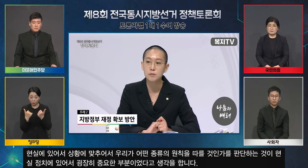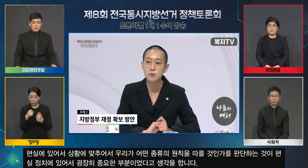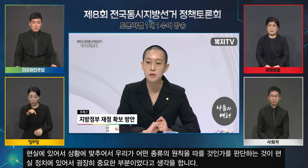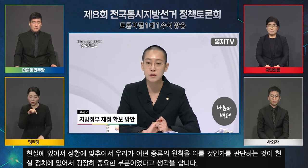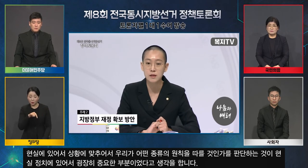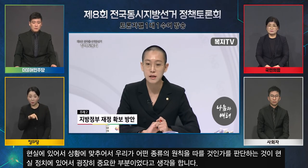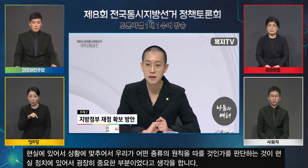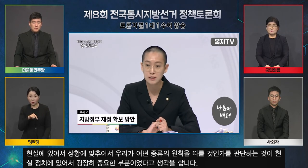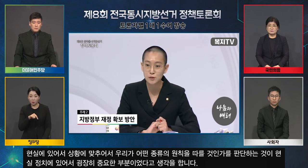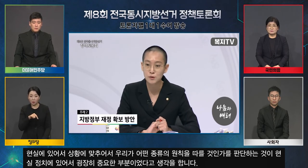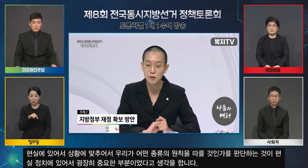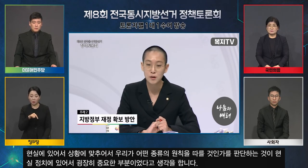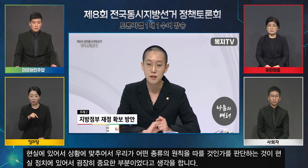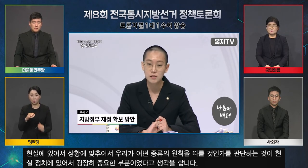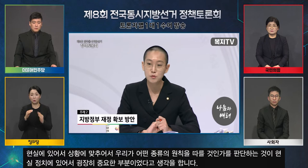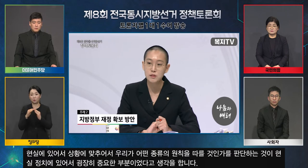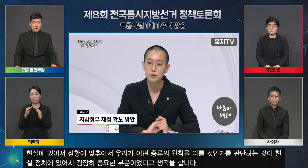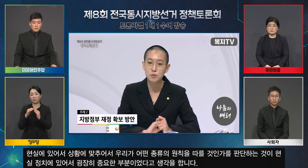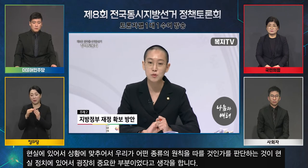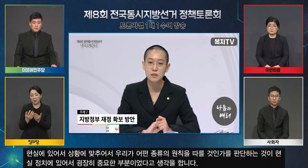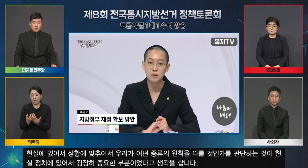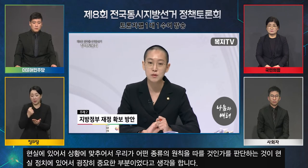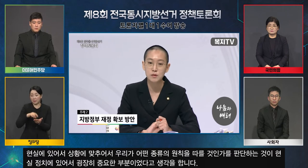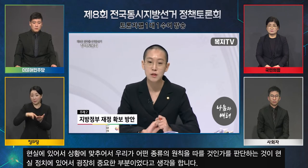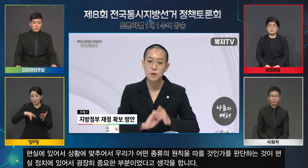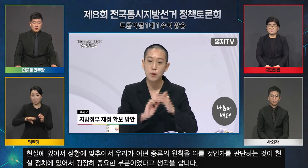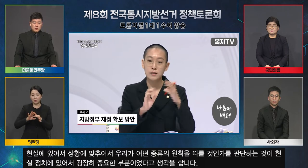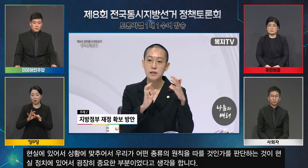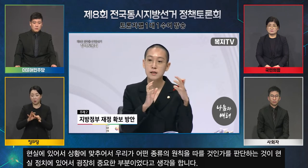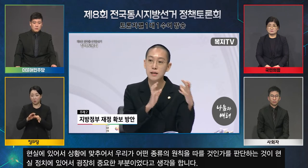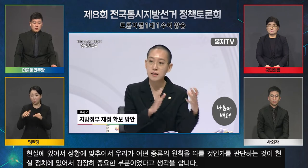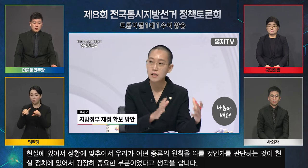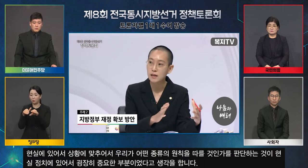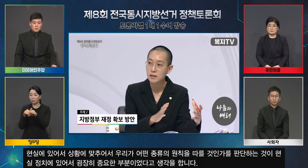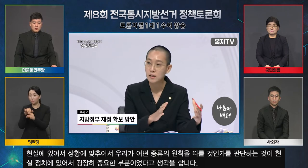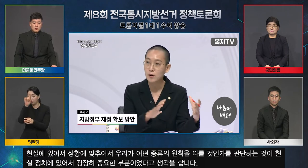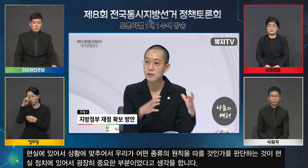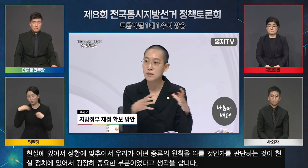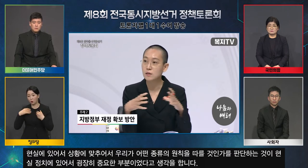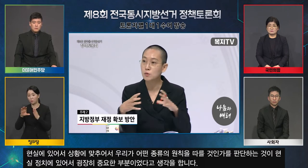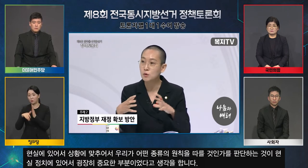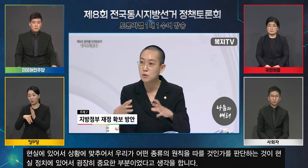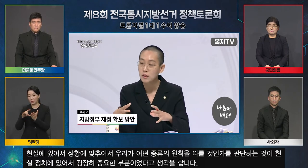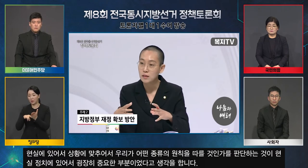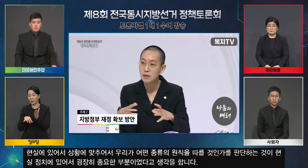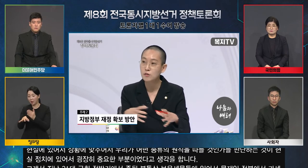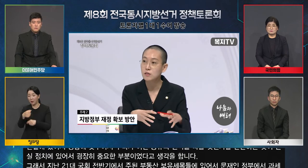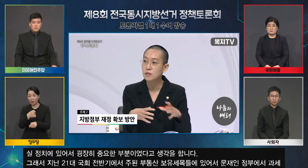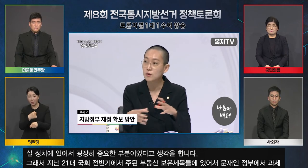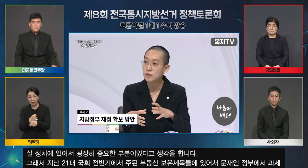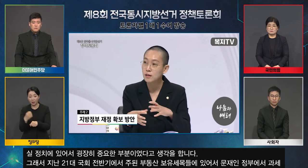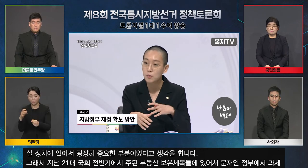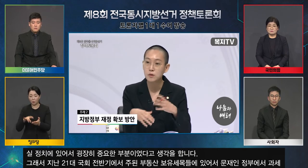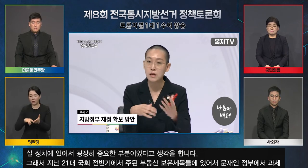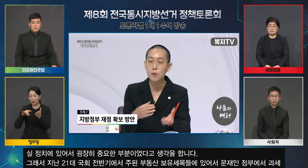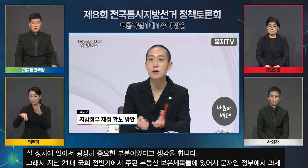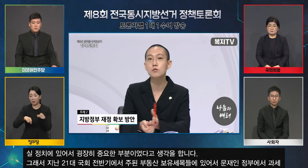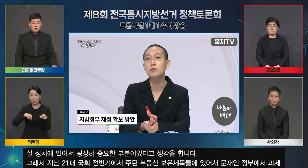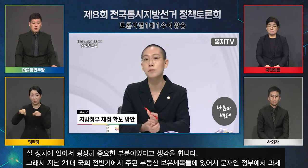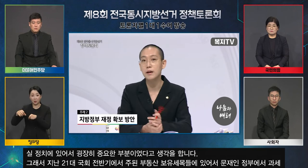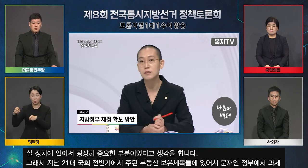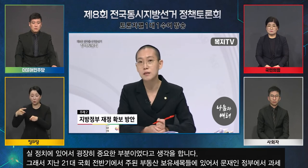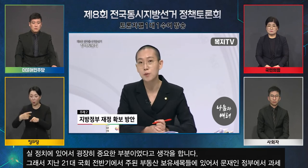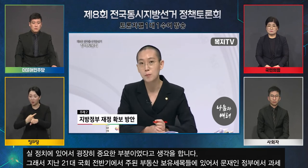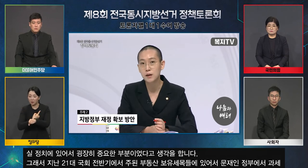보유세목들에 있어서 문재인 정부에서 과세를 했다가 이 과세를 또 이연시키거나 혹은